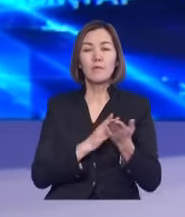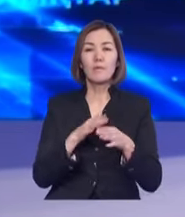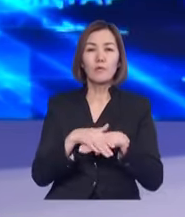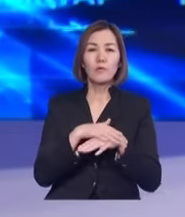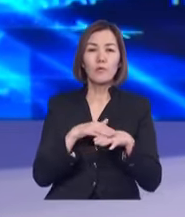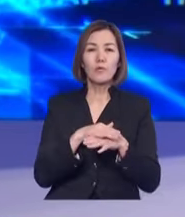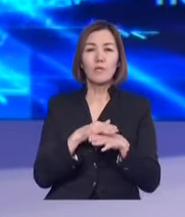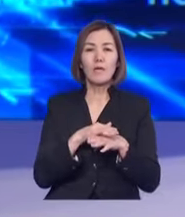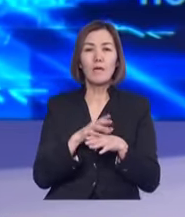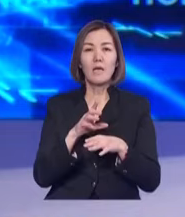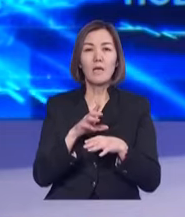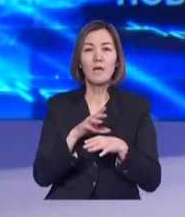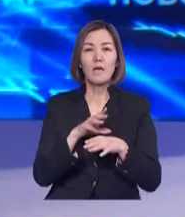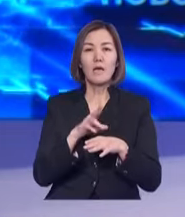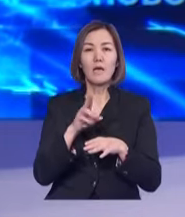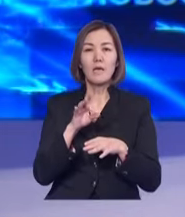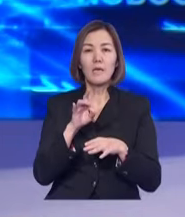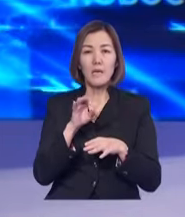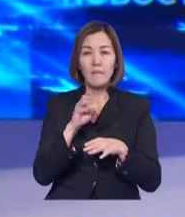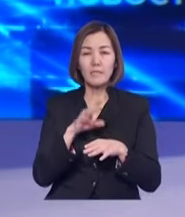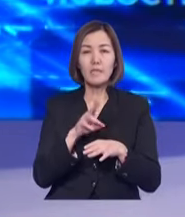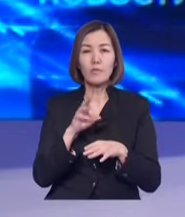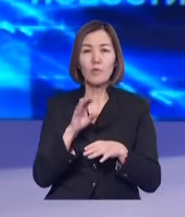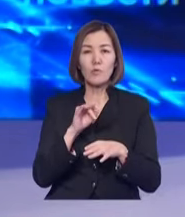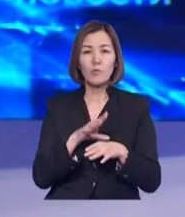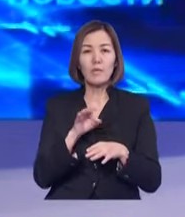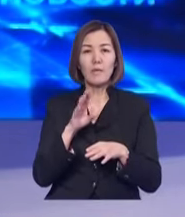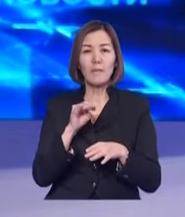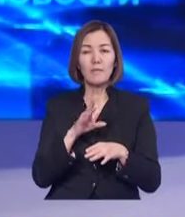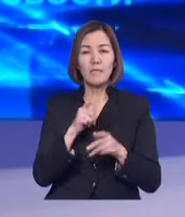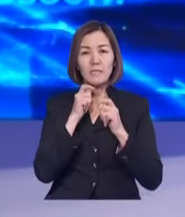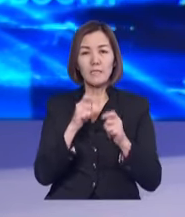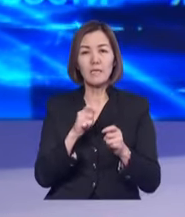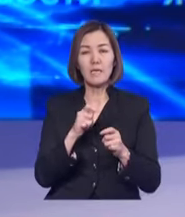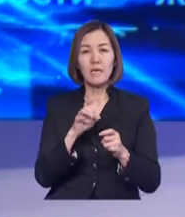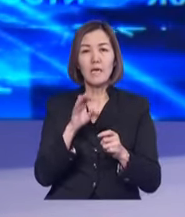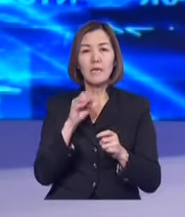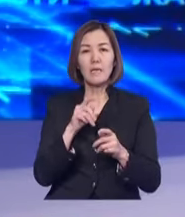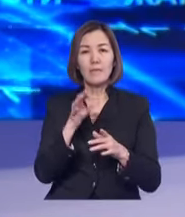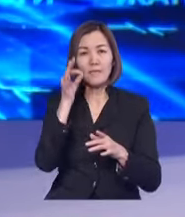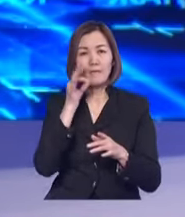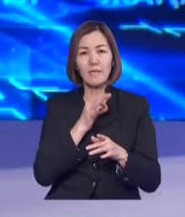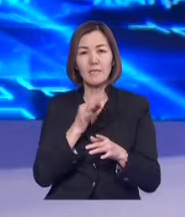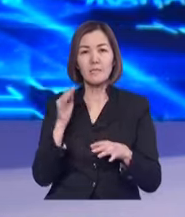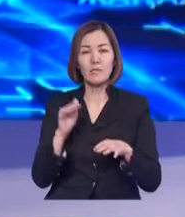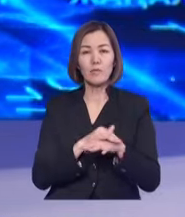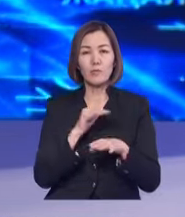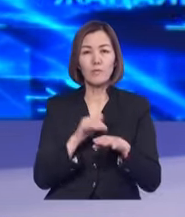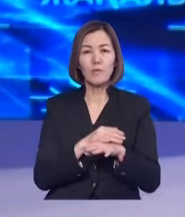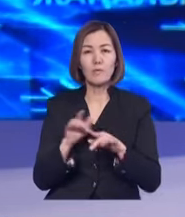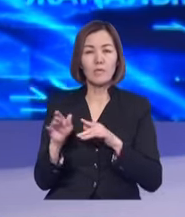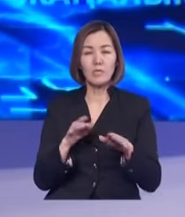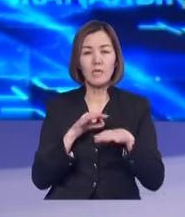тұрғындарын қасиетті айда Рамазан қоржына, Рамазан сыйы, Рамазан тәттісі, Жомарт жұмасында қайырымдылық іс-шараларға үлес қосуға